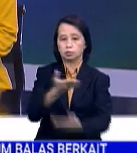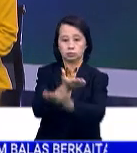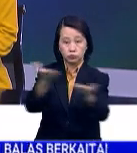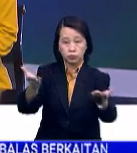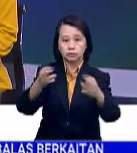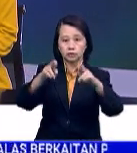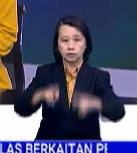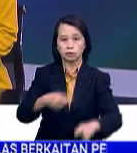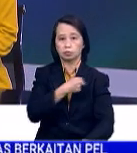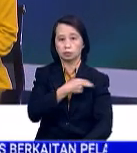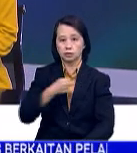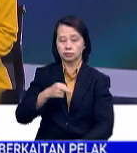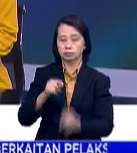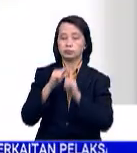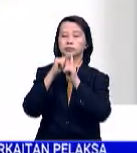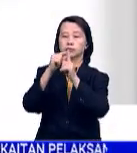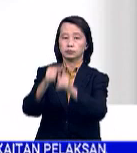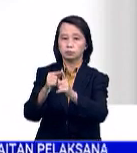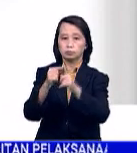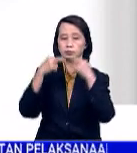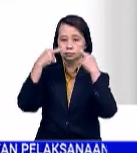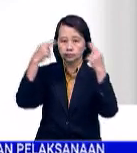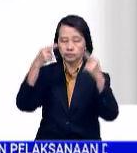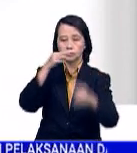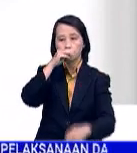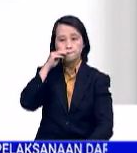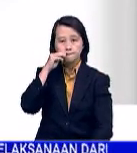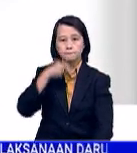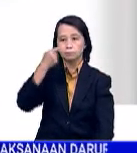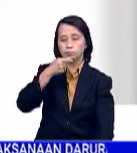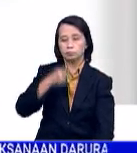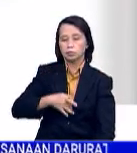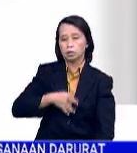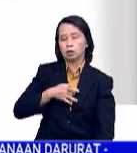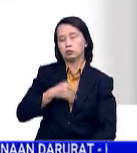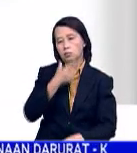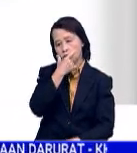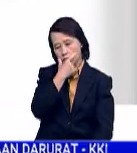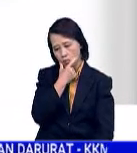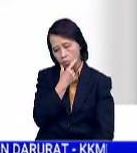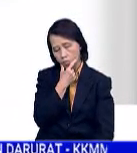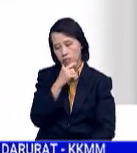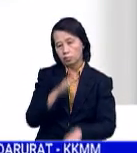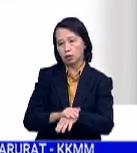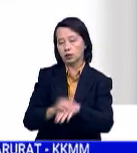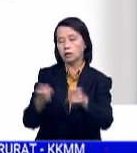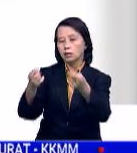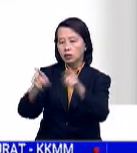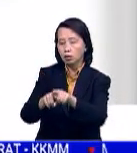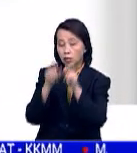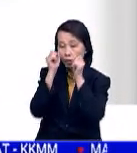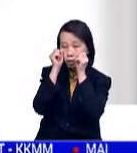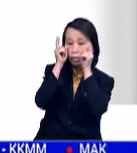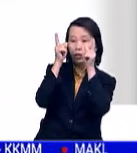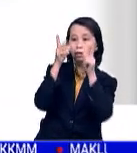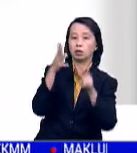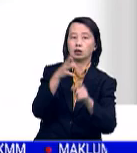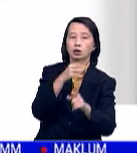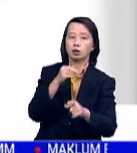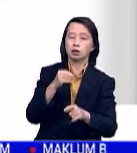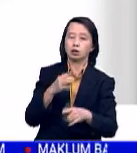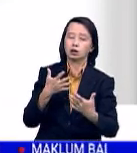negara berkenaan dalam satu pernyataan resmi tahun 1500-an rasa dukacita atas tragedi mengejutkan dan